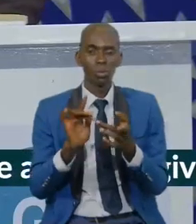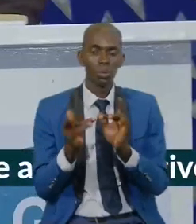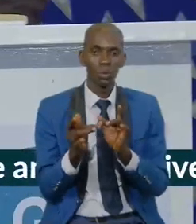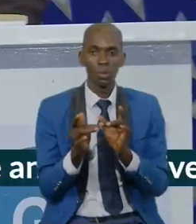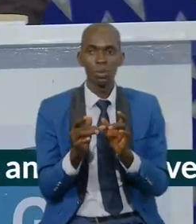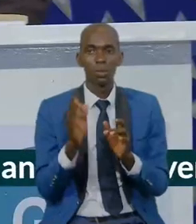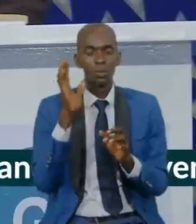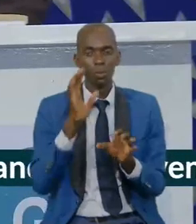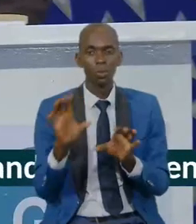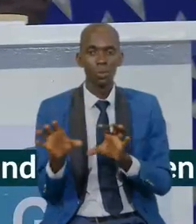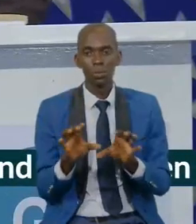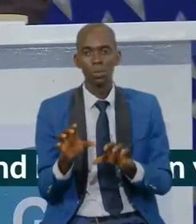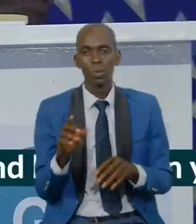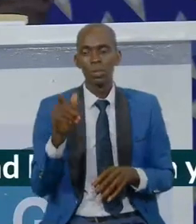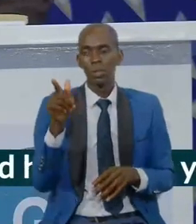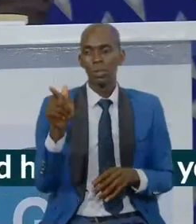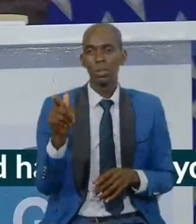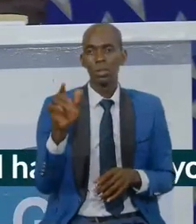gckhq.org